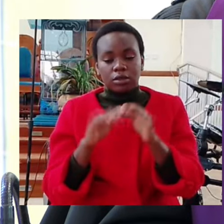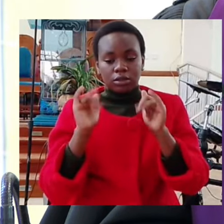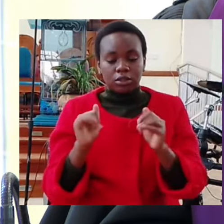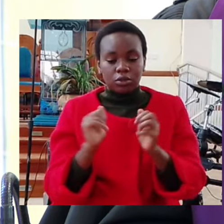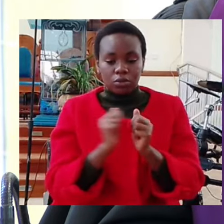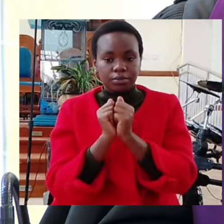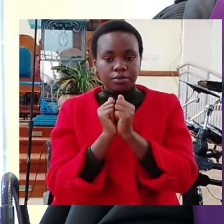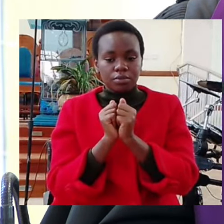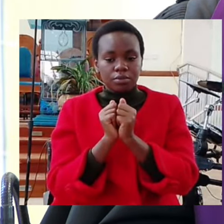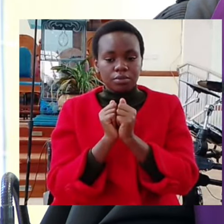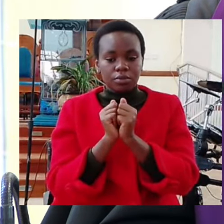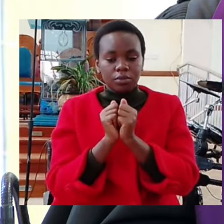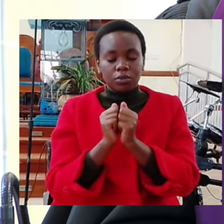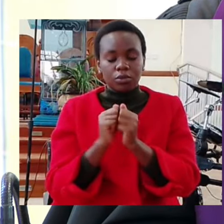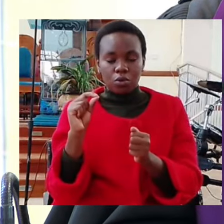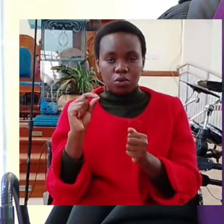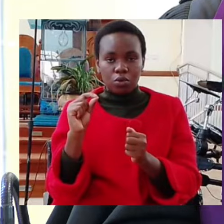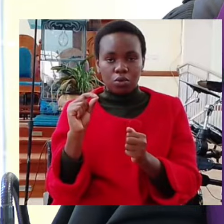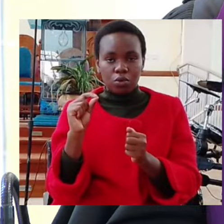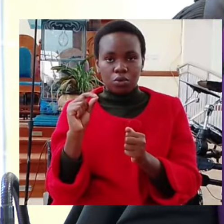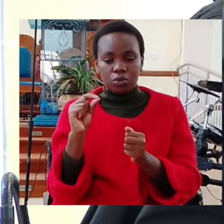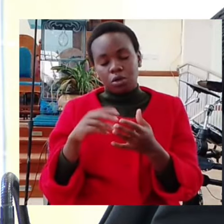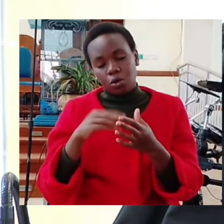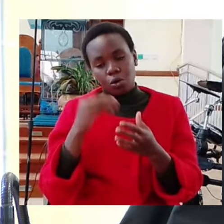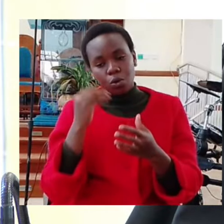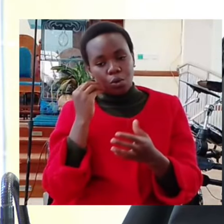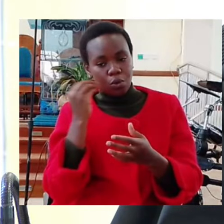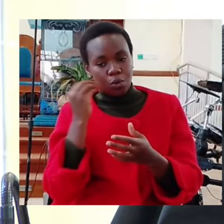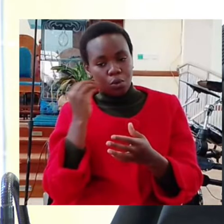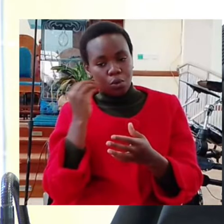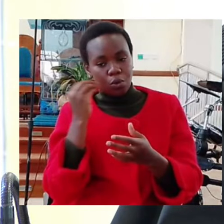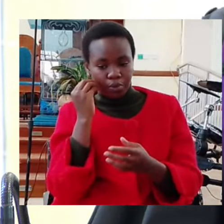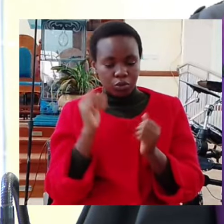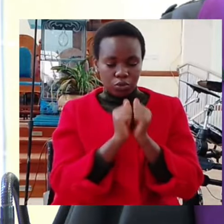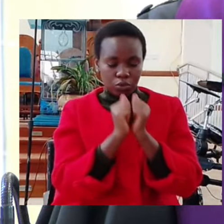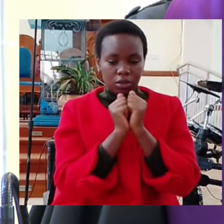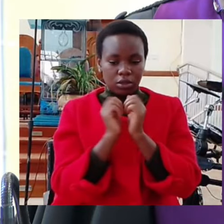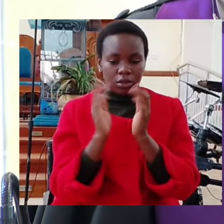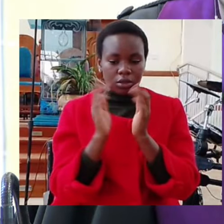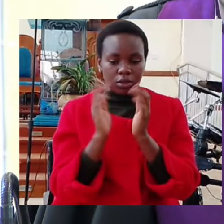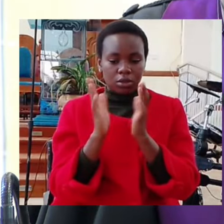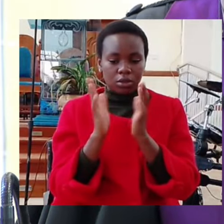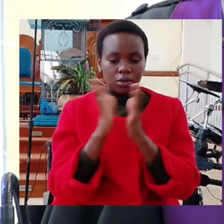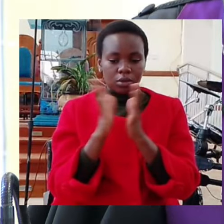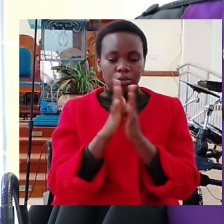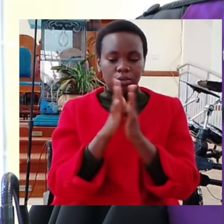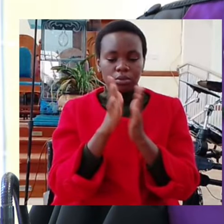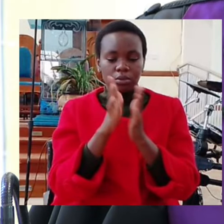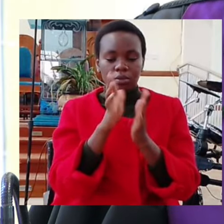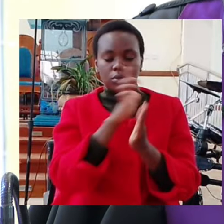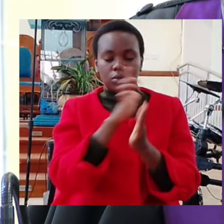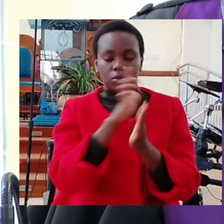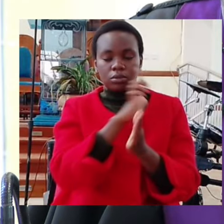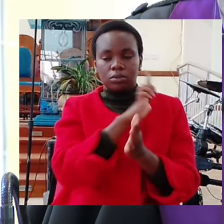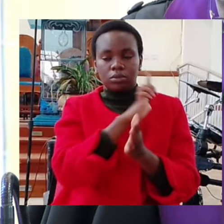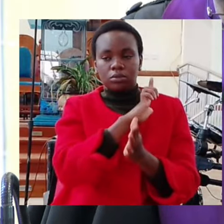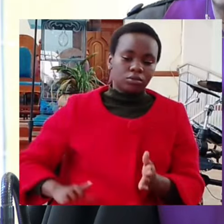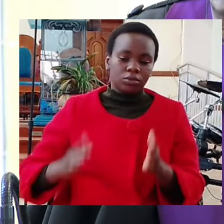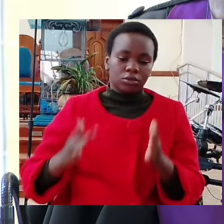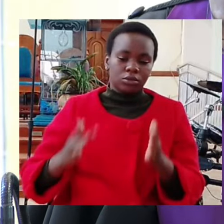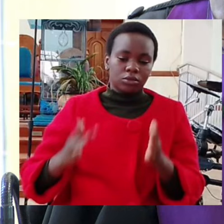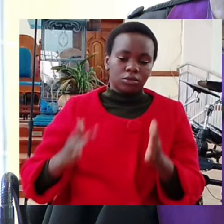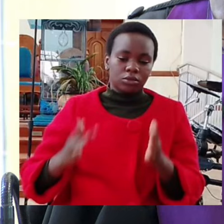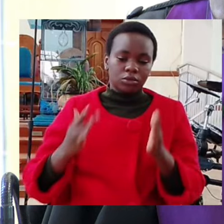agithiaga na keinukaga nao mwathani arogocwo no ngiruga verse that one ikauga atiriri